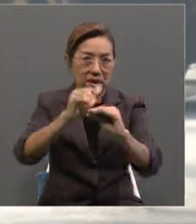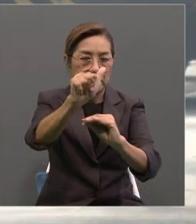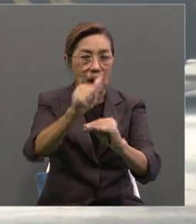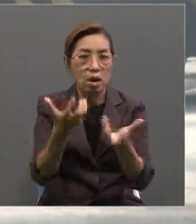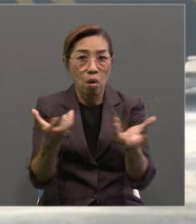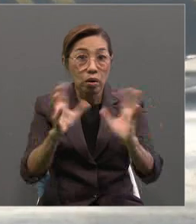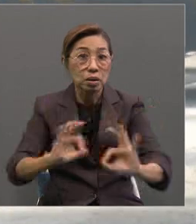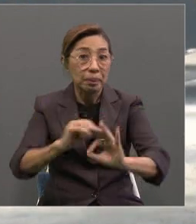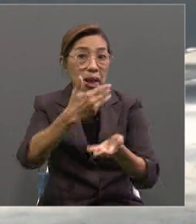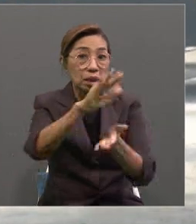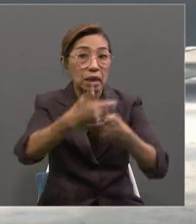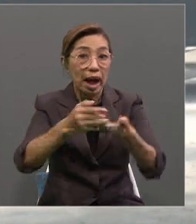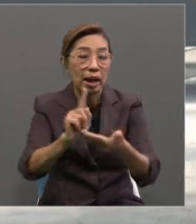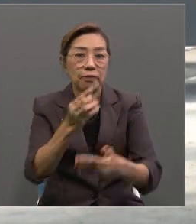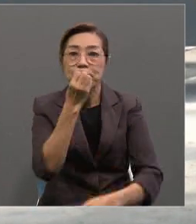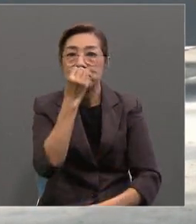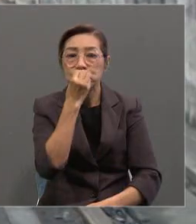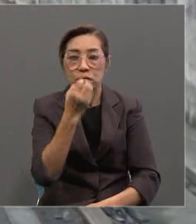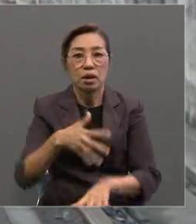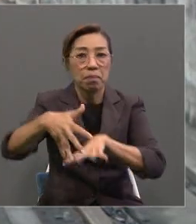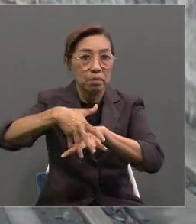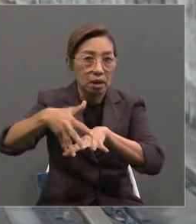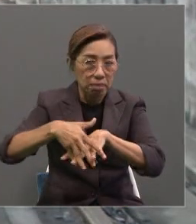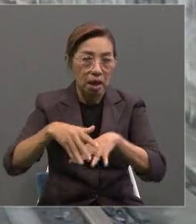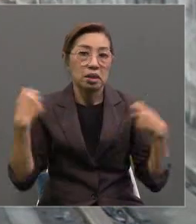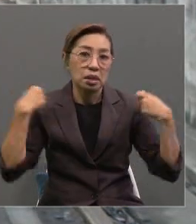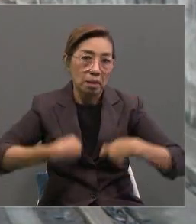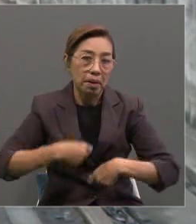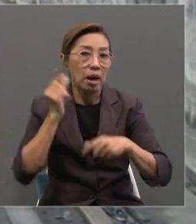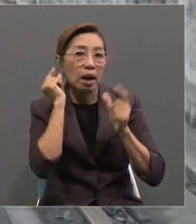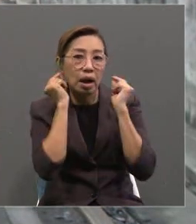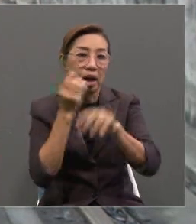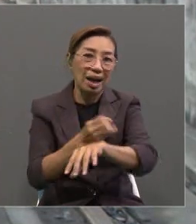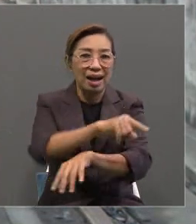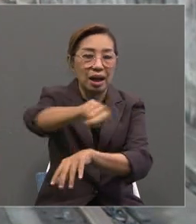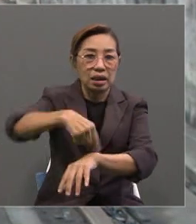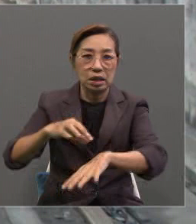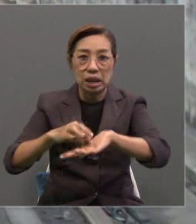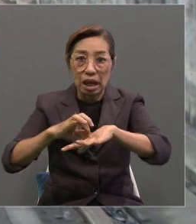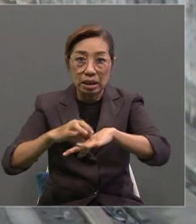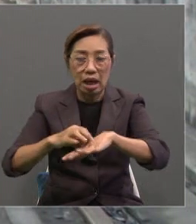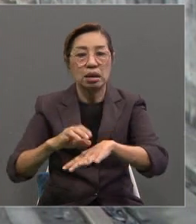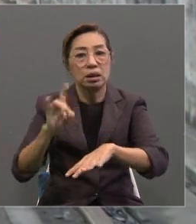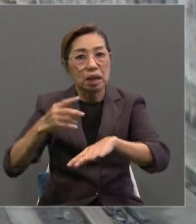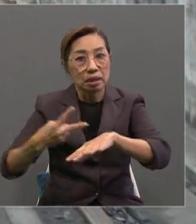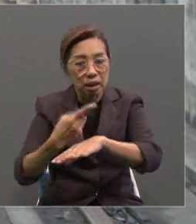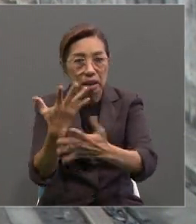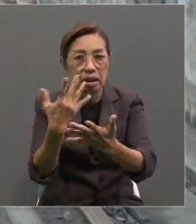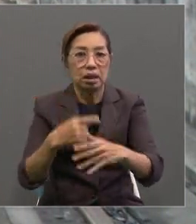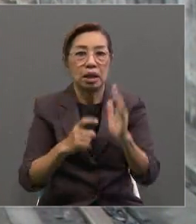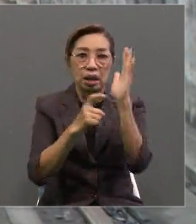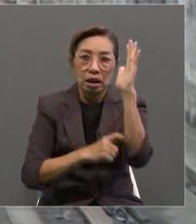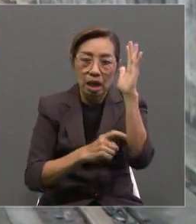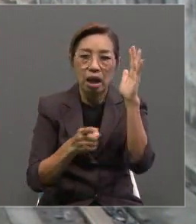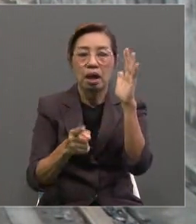สินค้าสำคัญนะคะอย่างเช่นอาหารสิ่งทอเครื่องแต่งกายผลิตภัณฑ์ที่ทำจากหนังสัตว์ไม้ยางแล้วก็พลาสติก